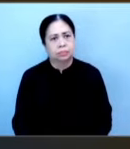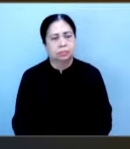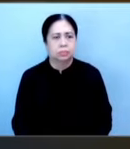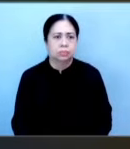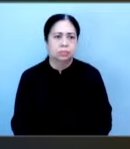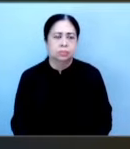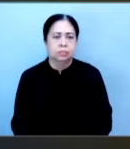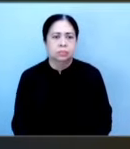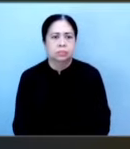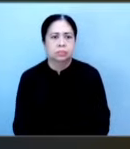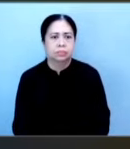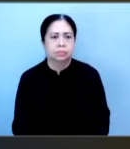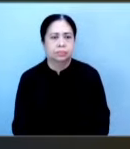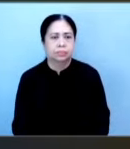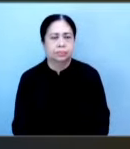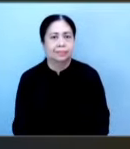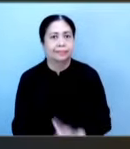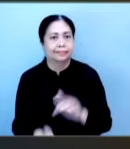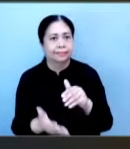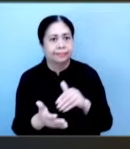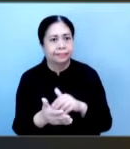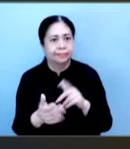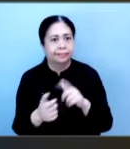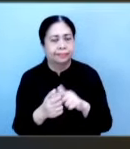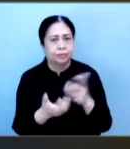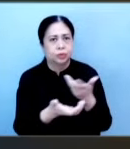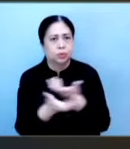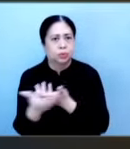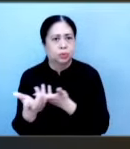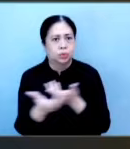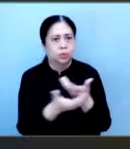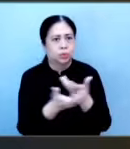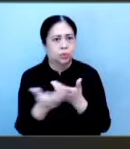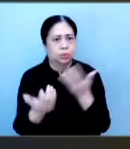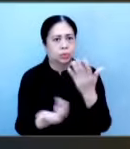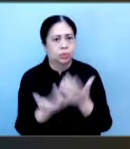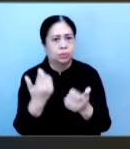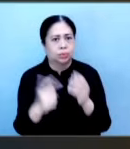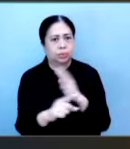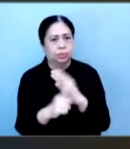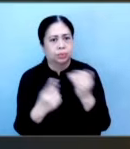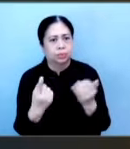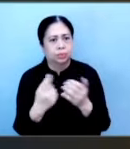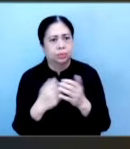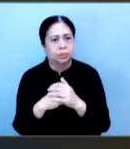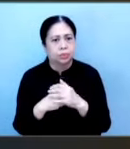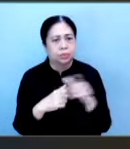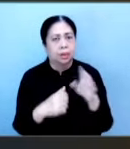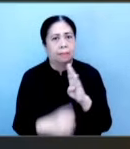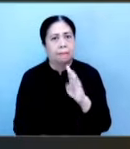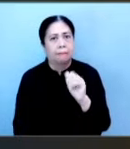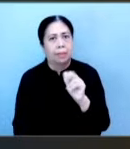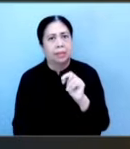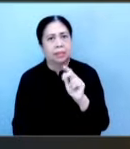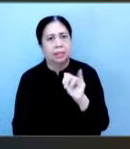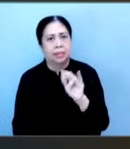aroa kalagitnaan ang pag-apula ng mga bumbero sa isang sunog sa barangay tikad sa Bantayan Island